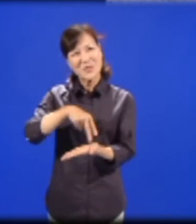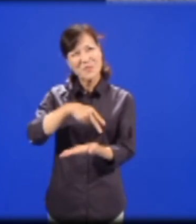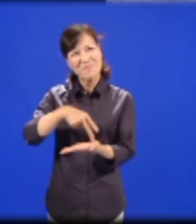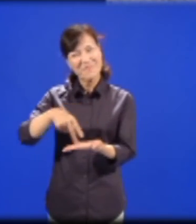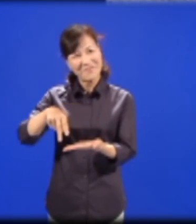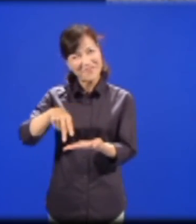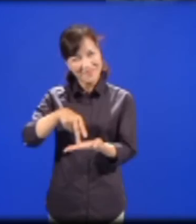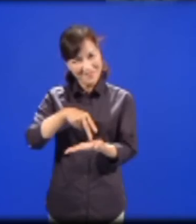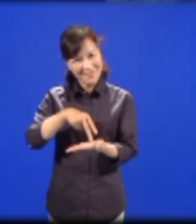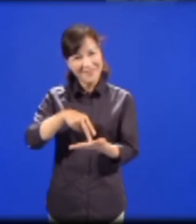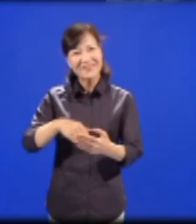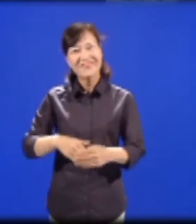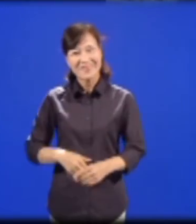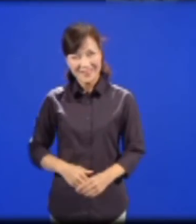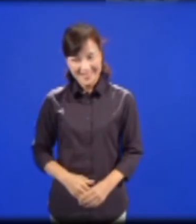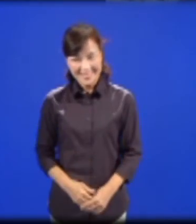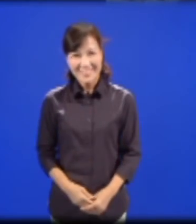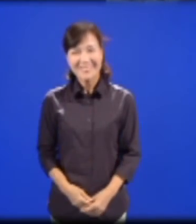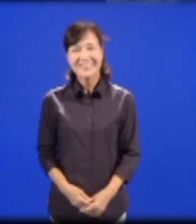ています。